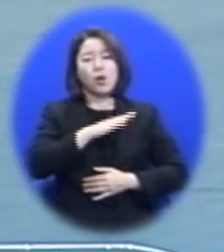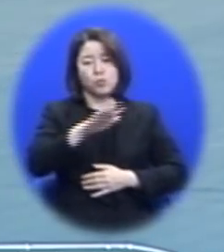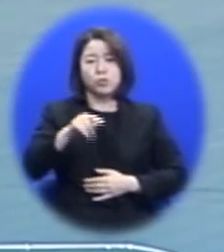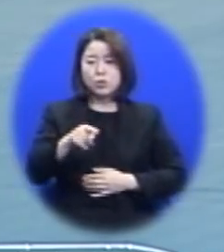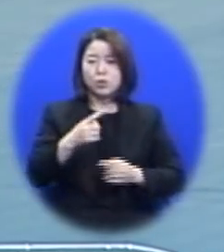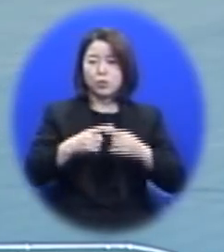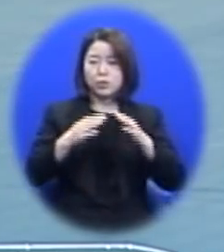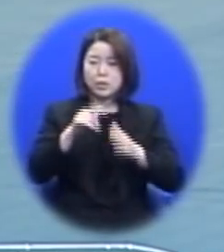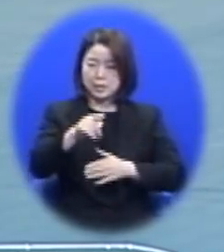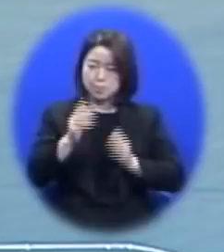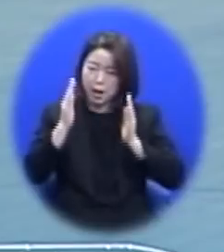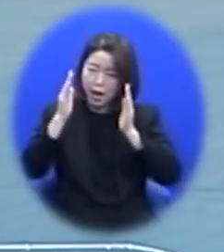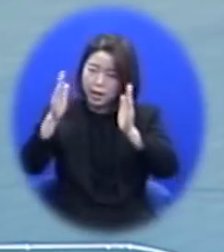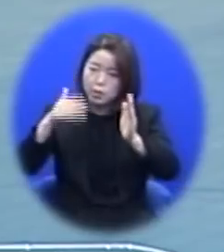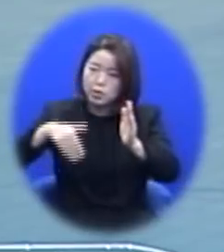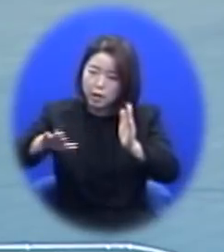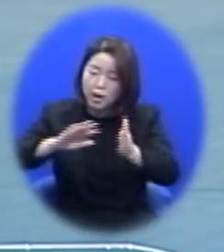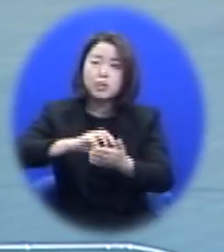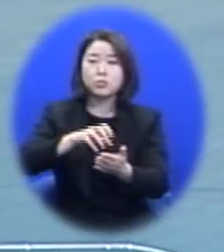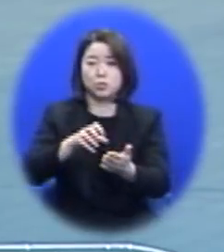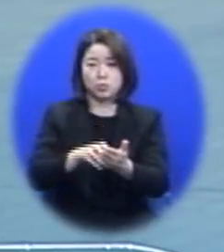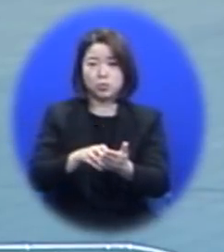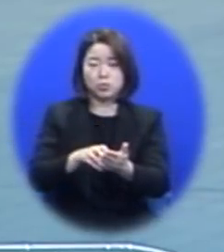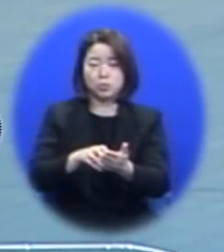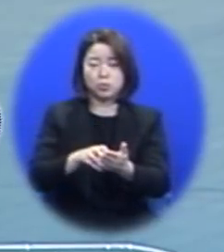모양이구나. 이런 생각이 들 정도였어요.